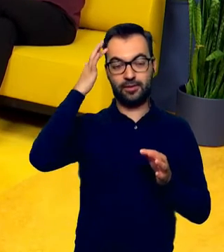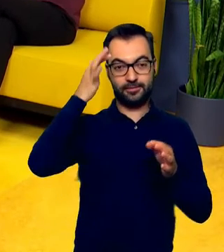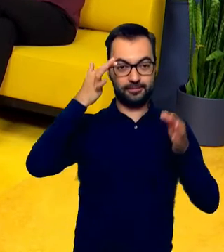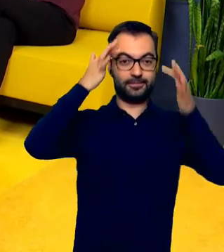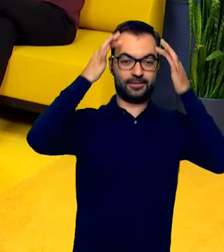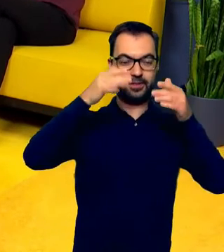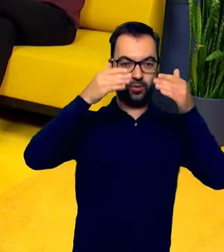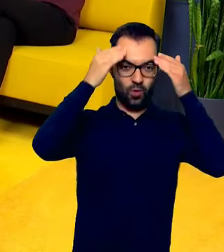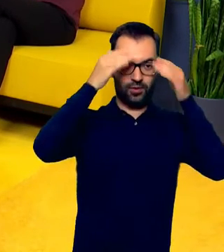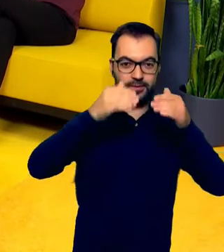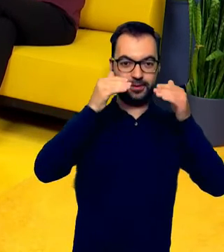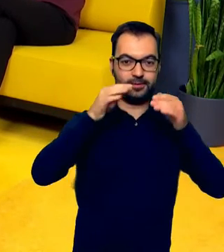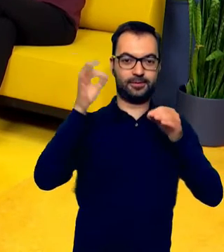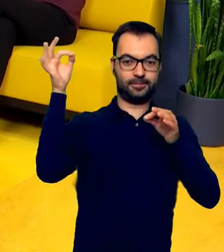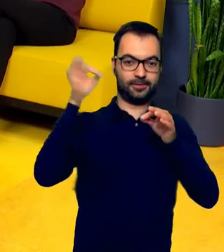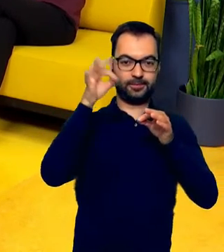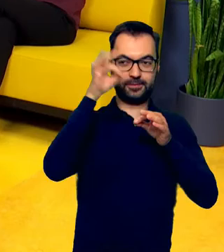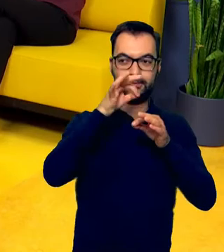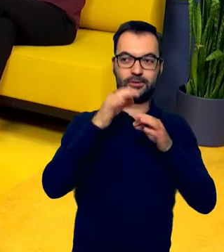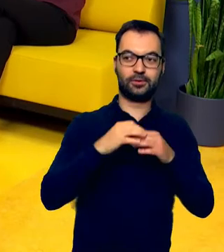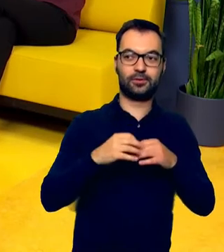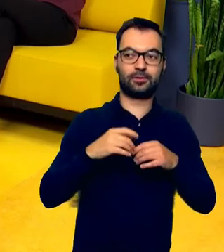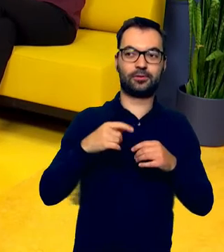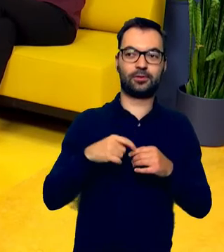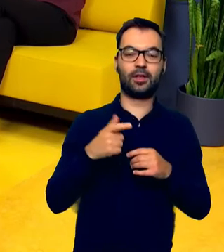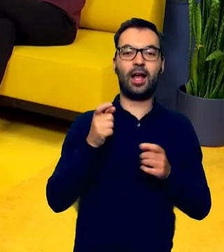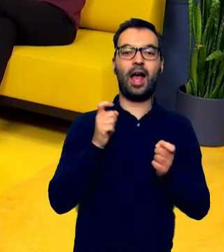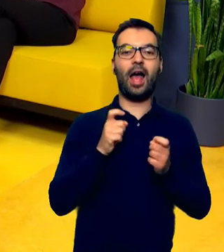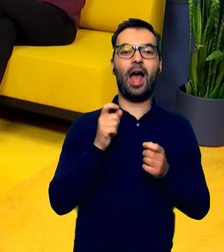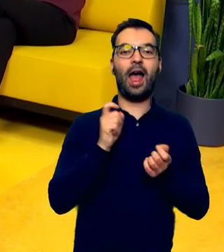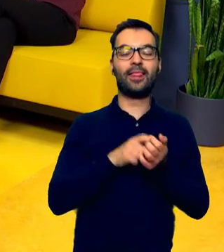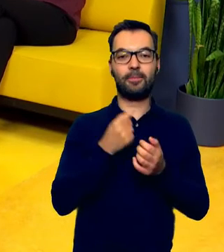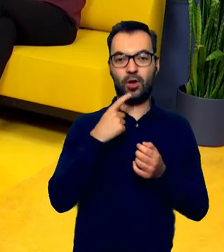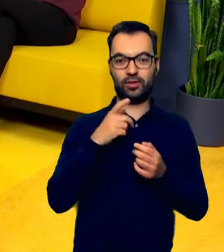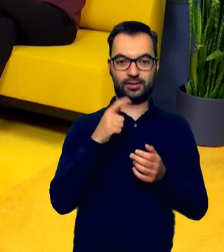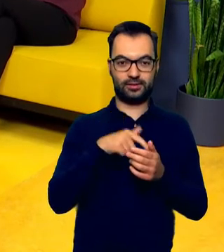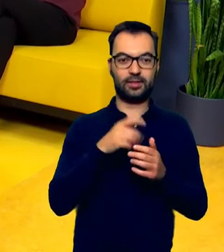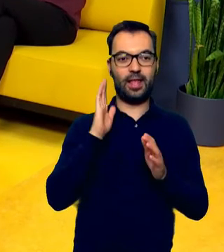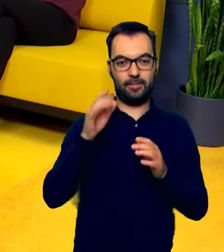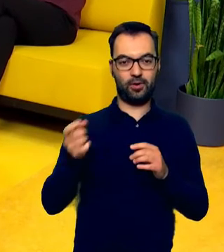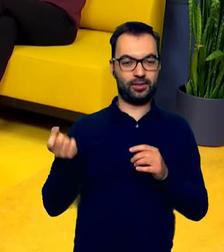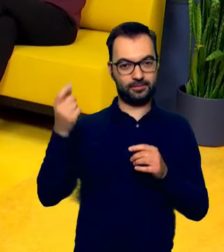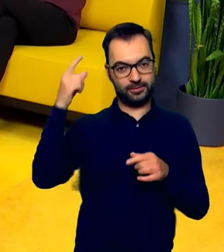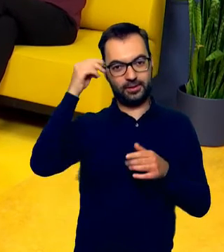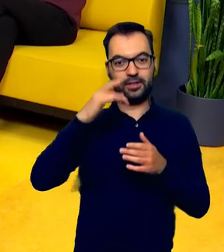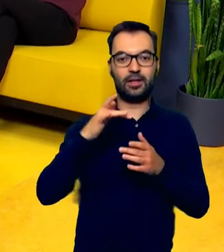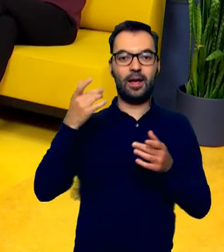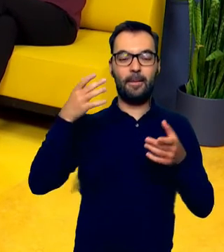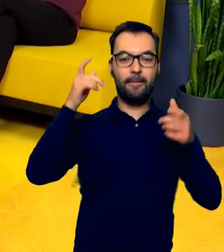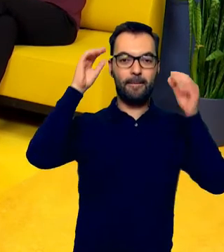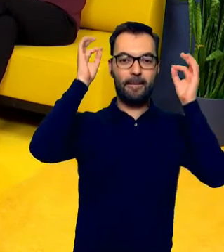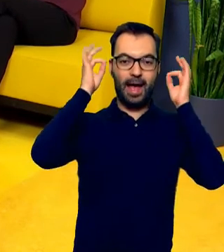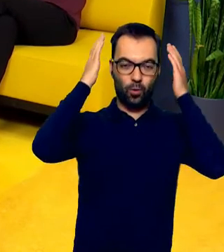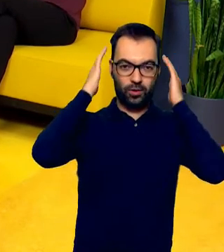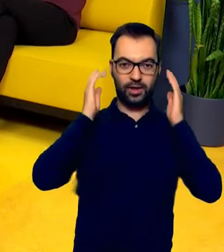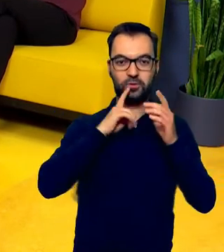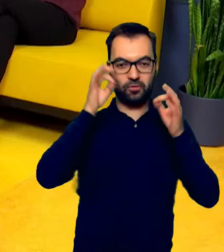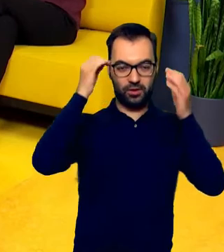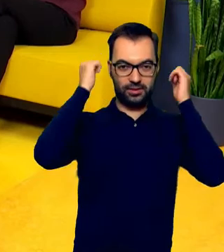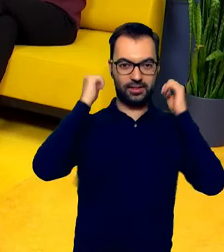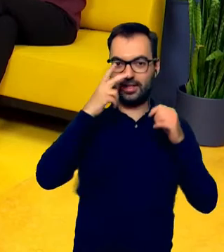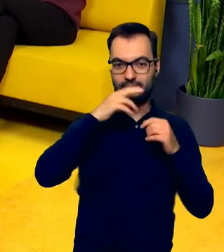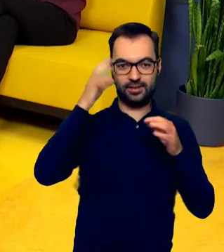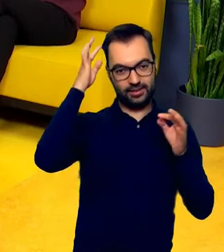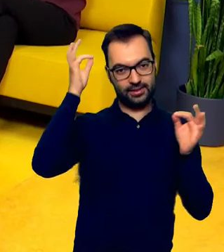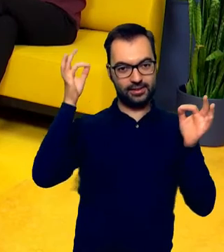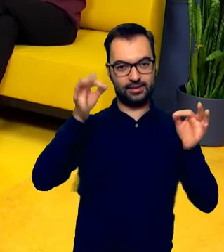podciąga głowę, ma przygotowaną już tubkę z antybiotykiem, to będzie na potem, nakłada perukę, także no nie